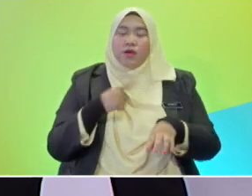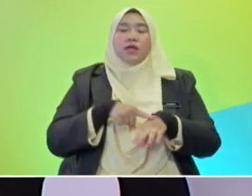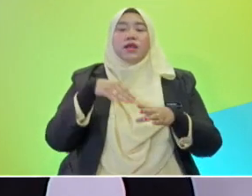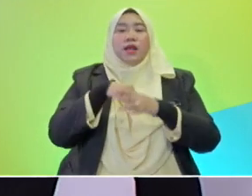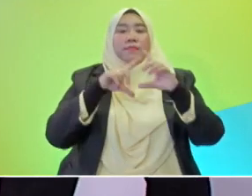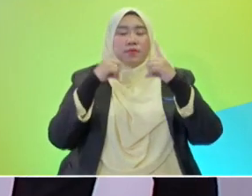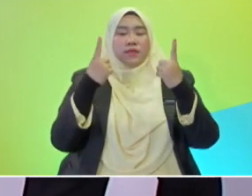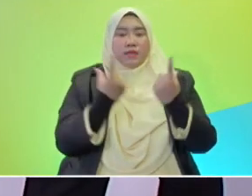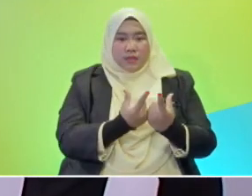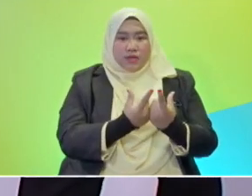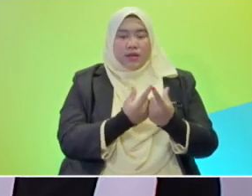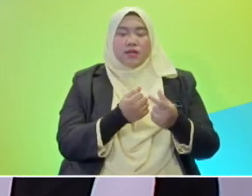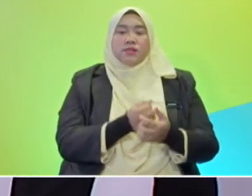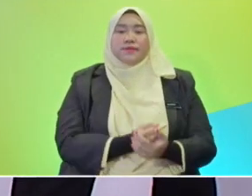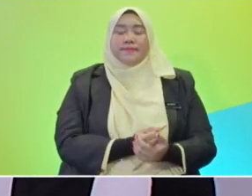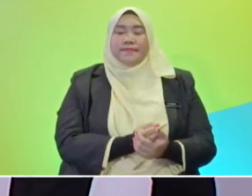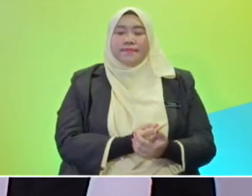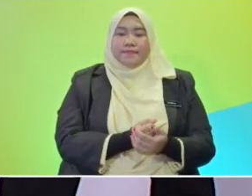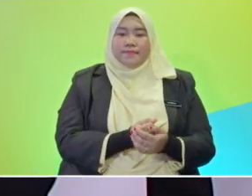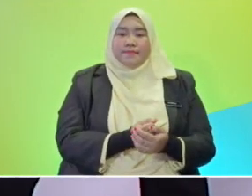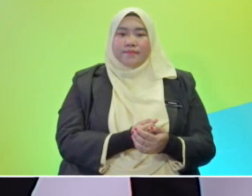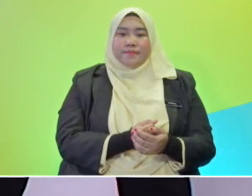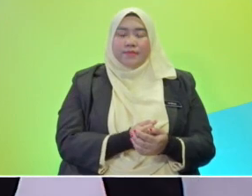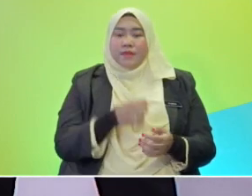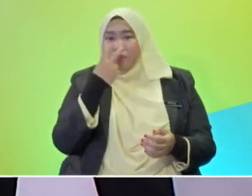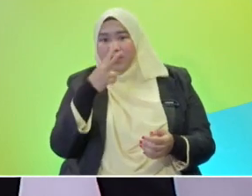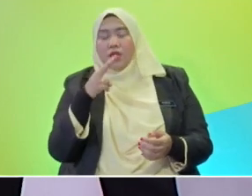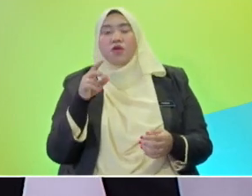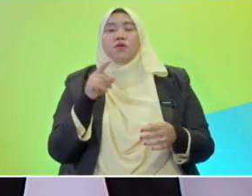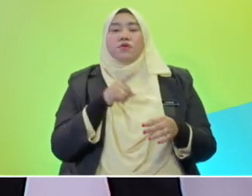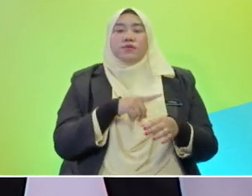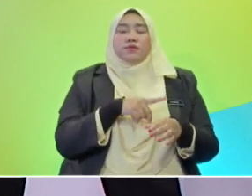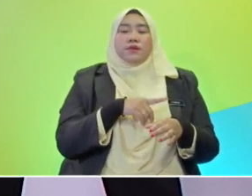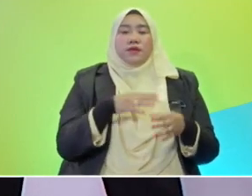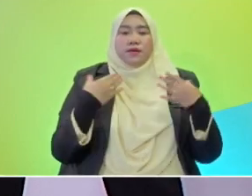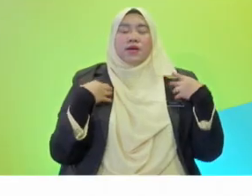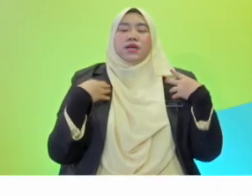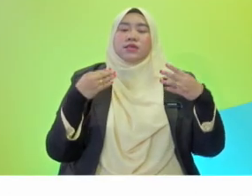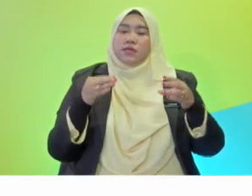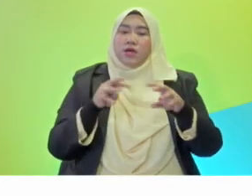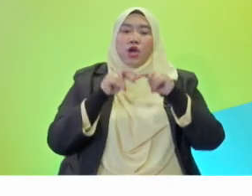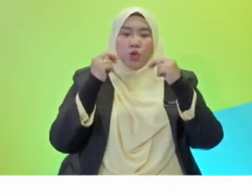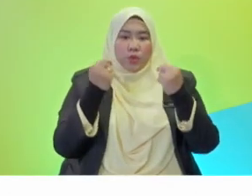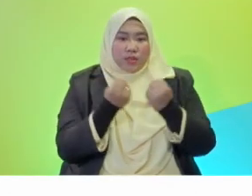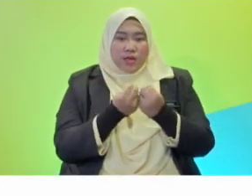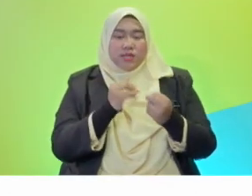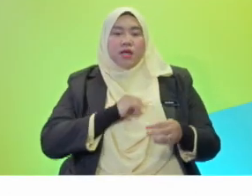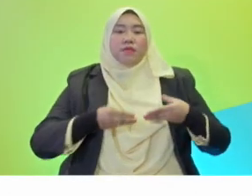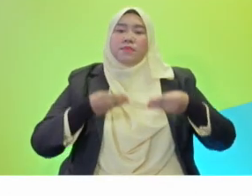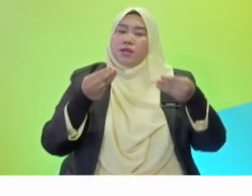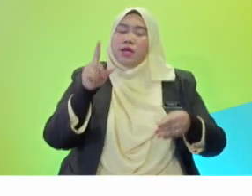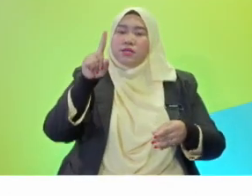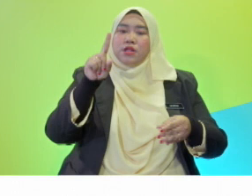pdpj seperti mana yang guru-guru dapat lihat di sana oke Sticky Note ataupun notaris berikan sehelai kertas